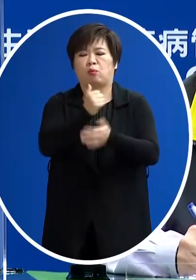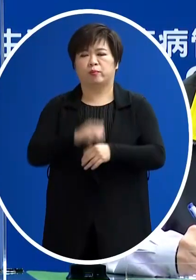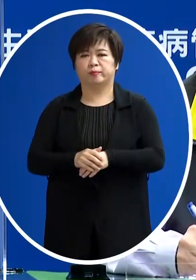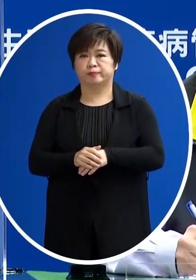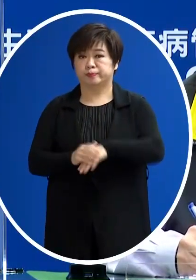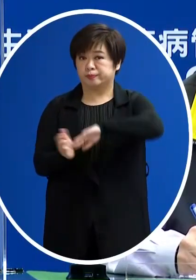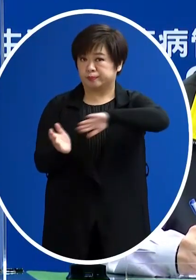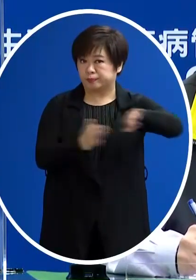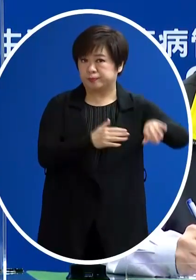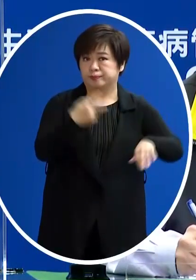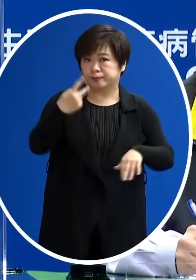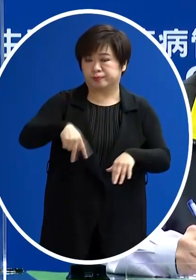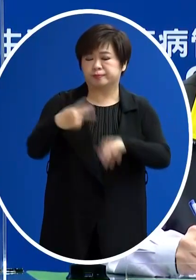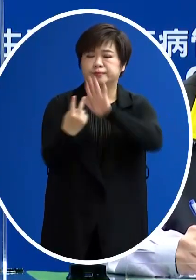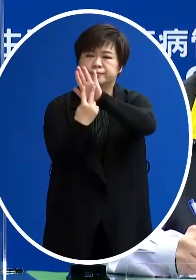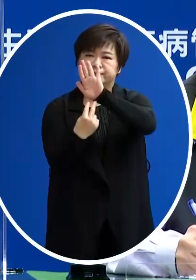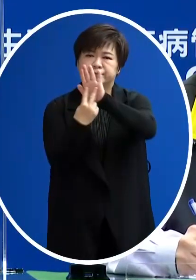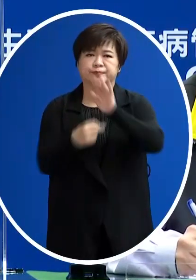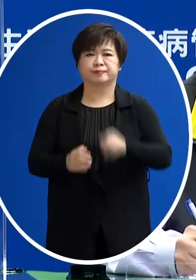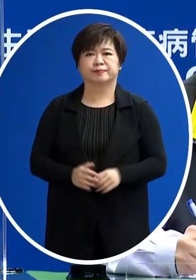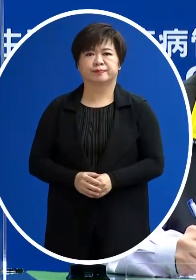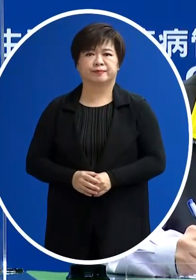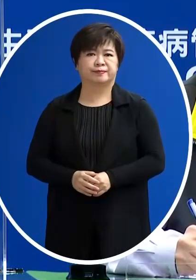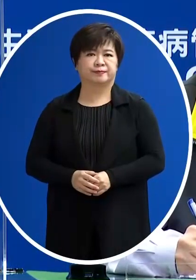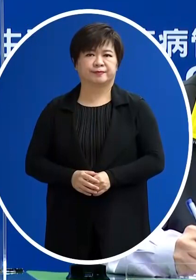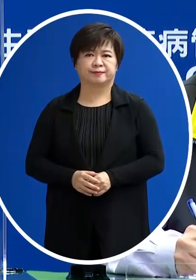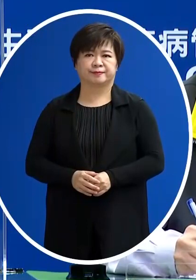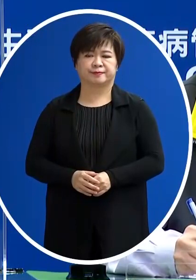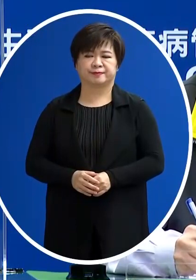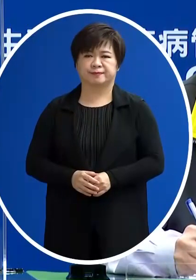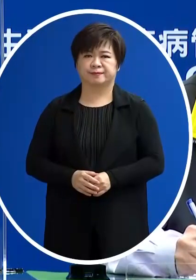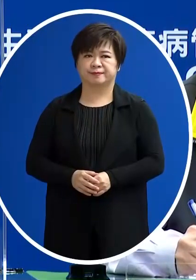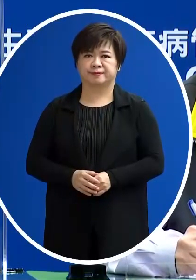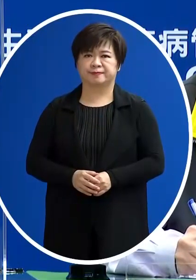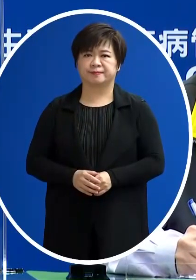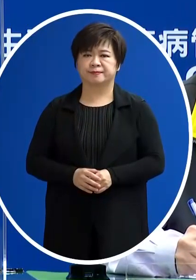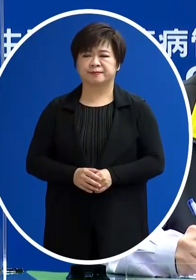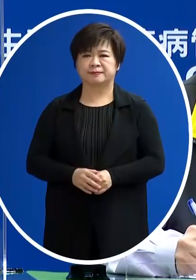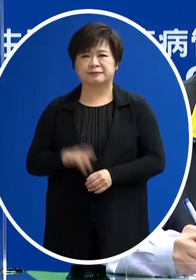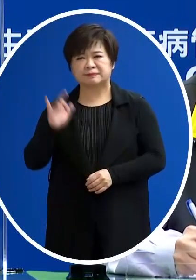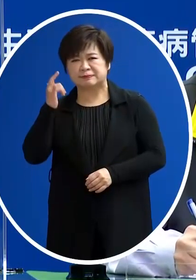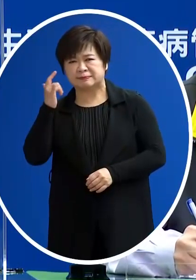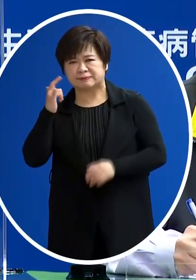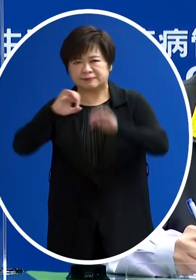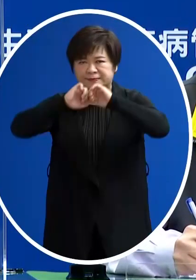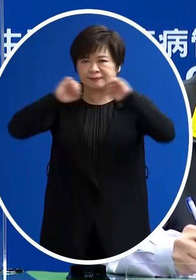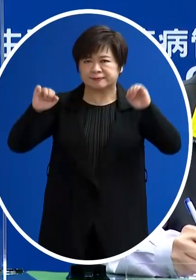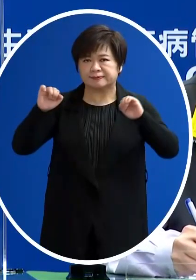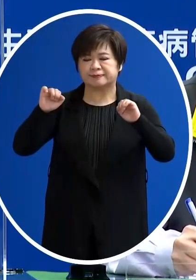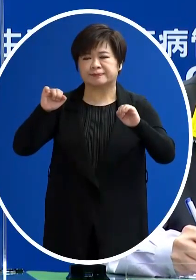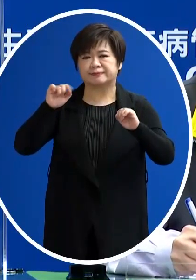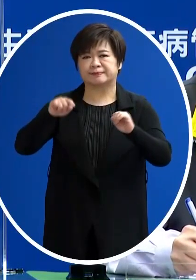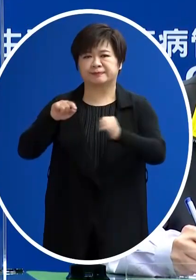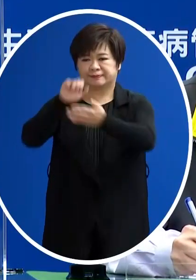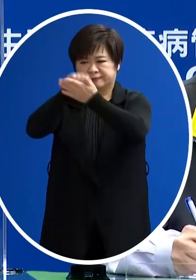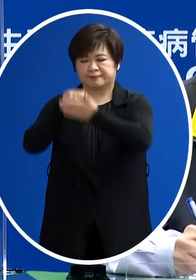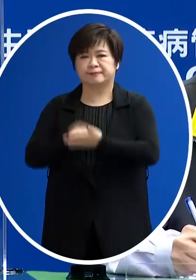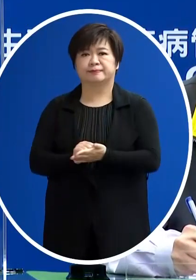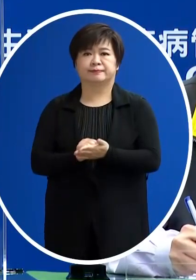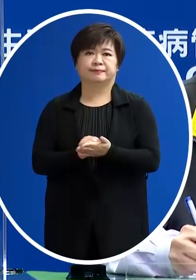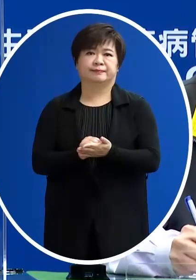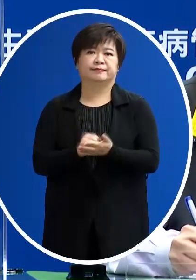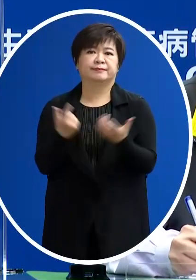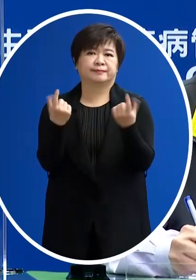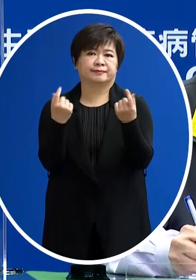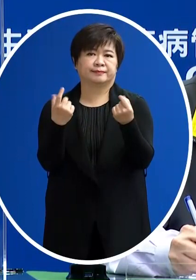例也都没有，我们现在大概在厘清的案件仍然是维持这